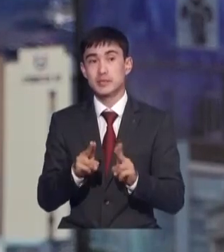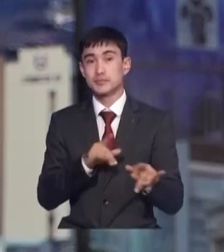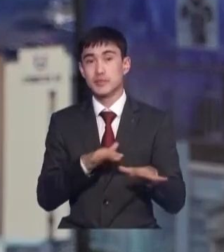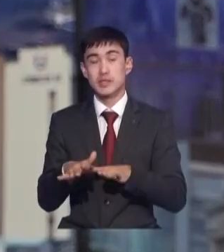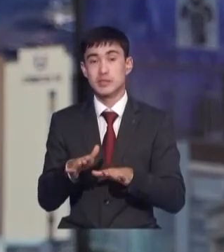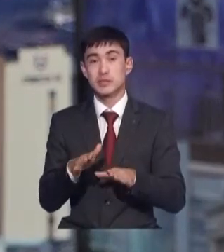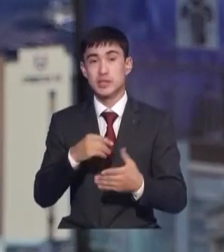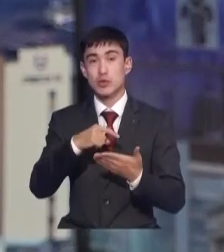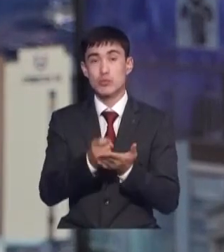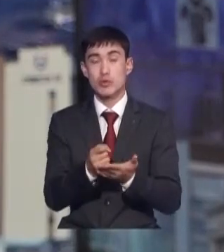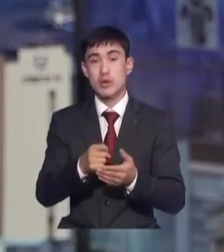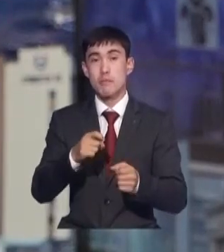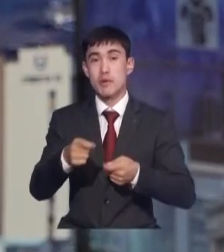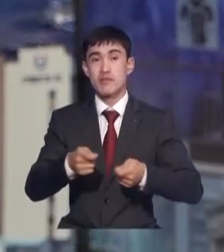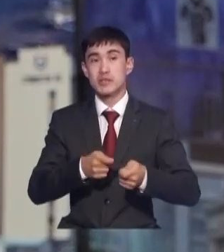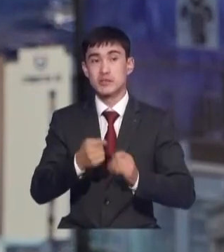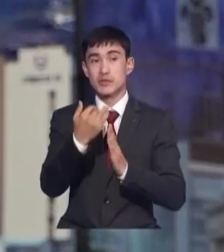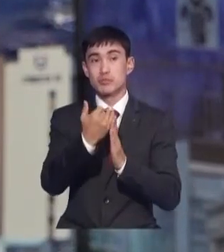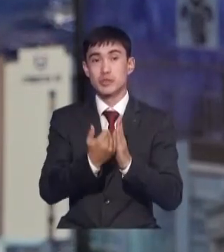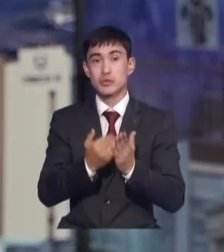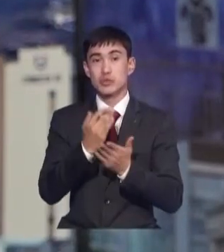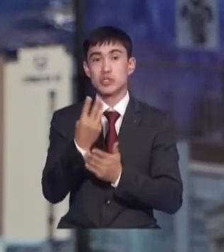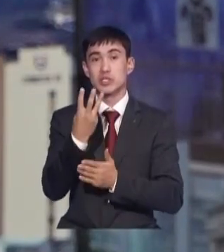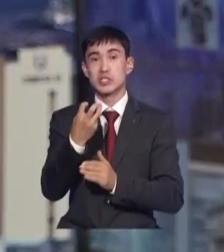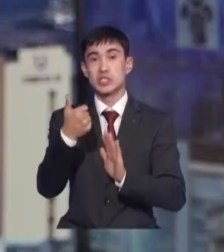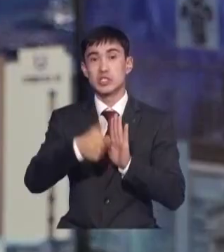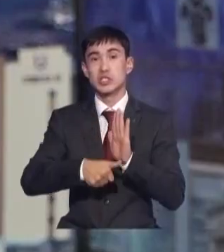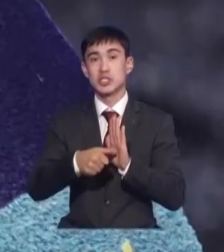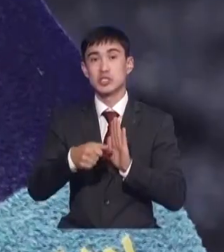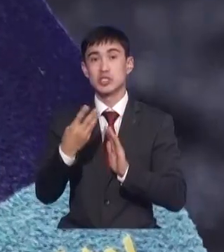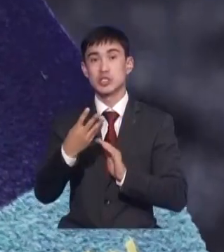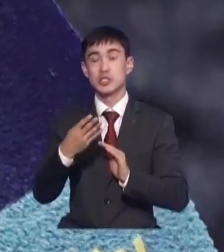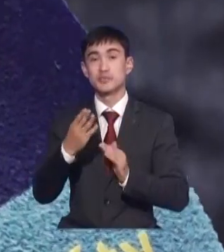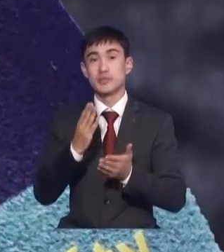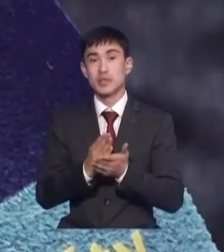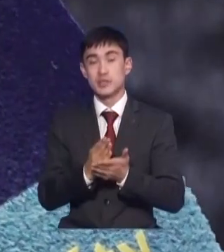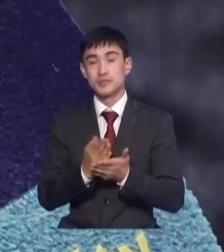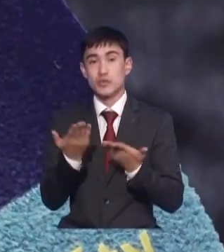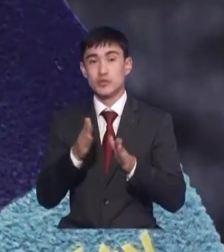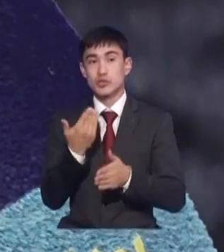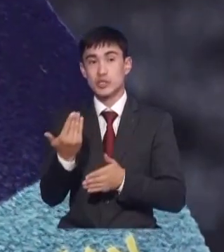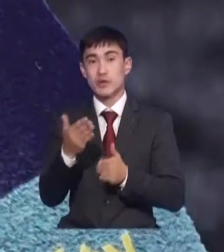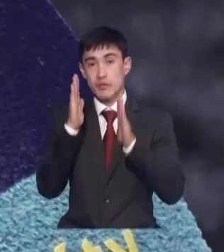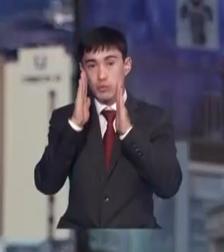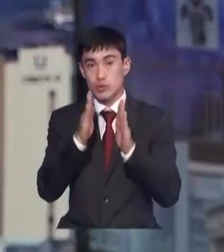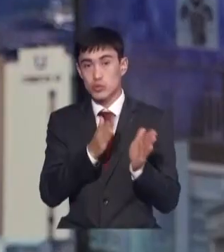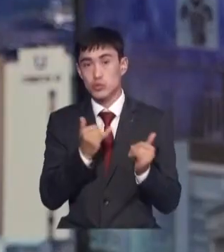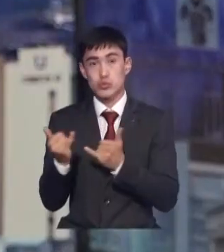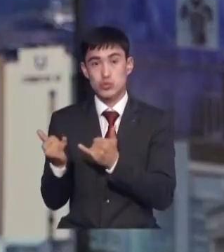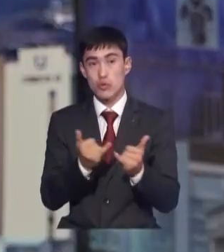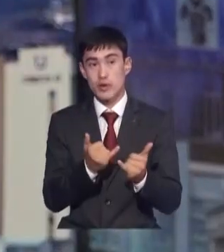деятельности, закрепленные правительством. В этот перечень входит 364 вида деятельности. В случае, если вы соблюдаете все